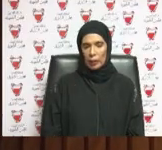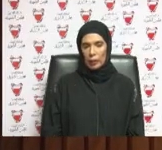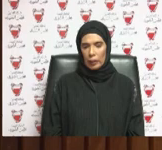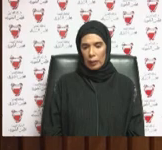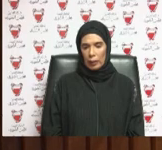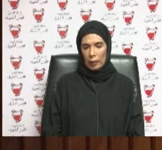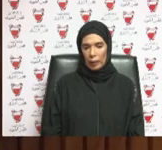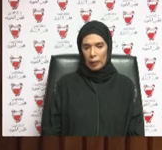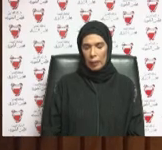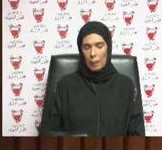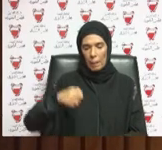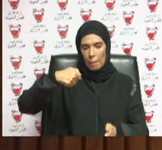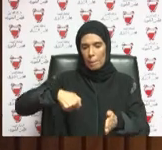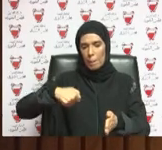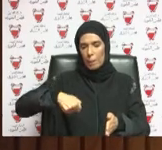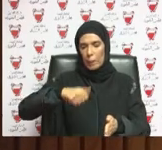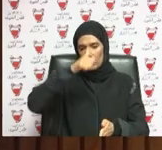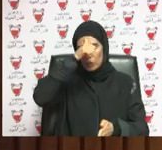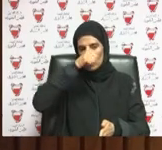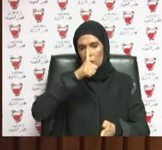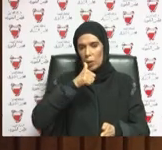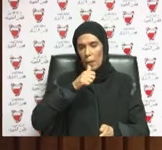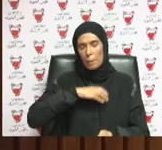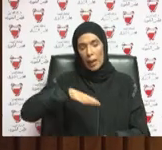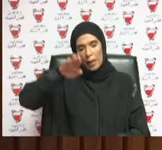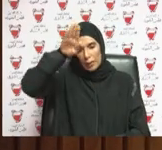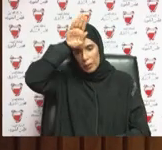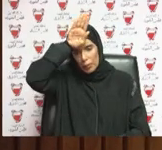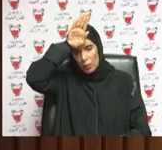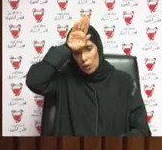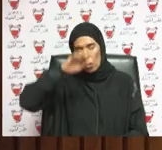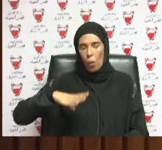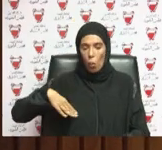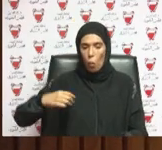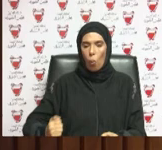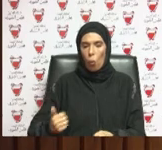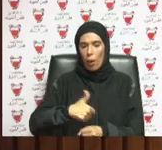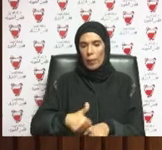نعزي جلالة الملك الله يحفظه ويديم عزه، ونعزي أيضا سمو ولي العهد رئيس